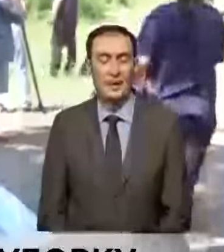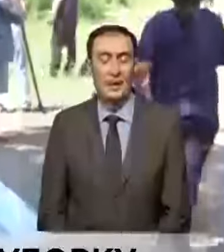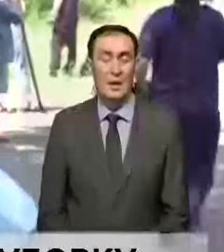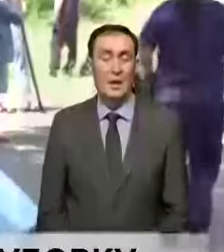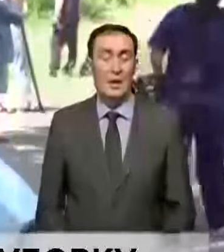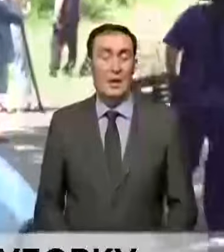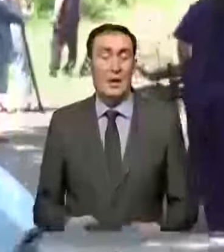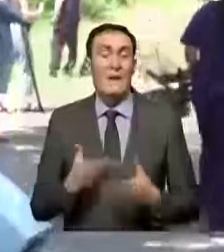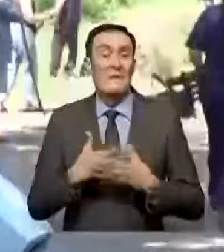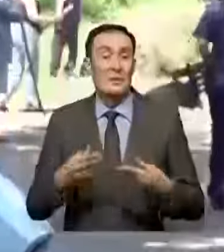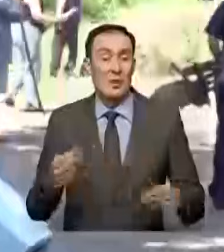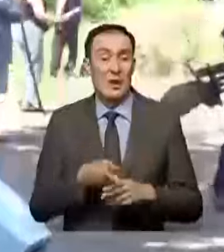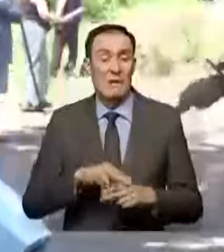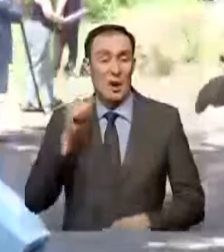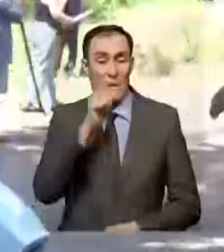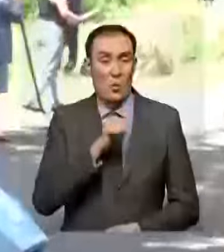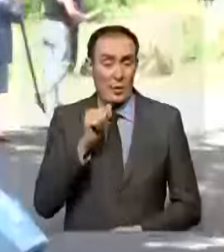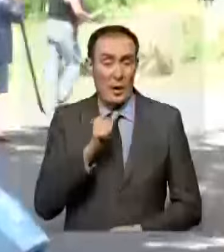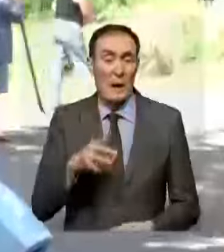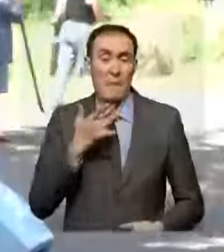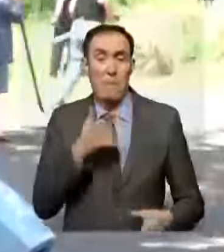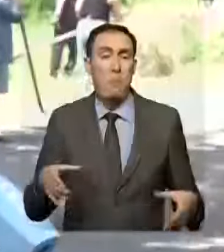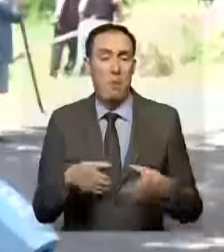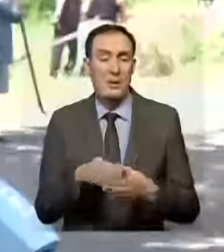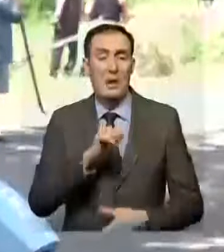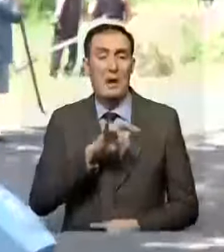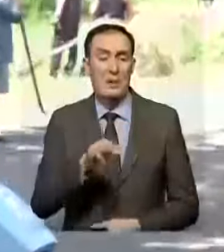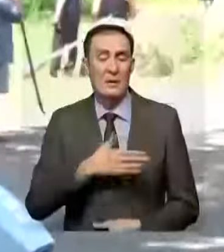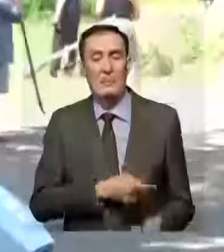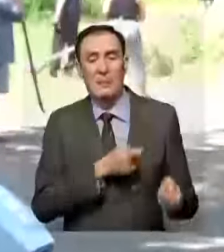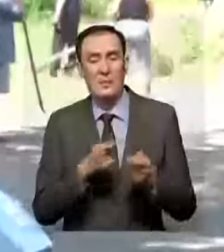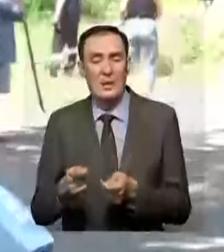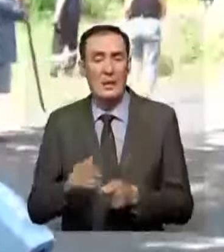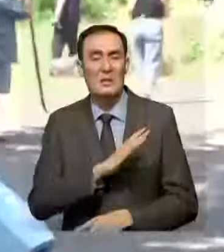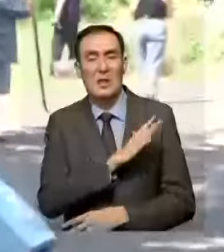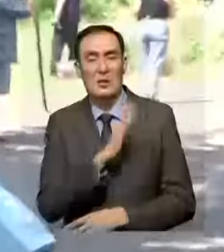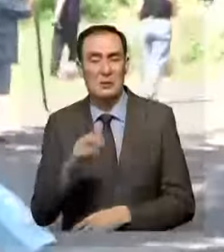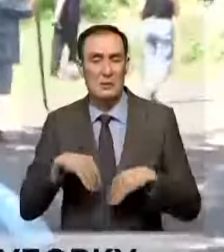Буквально весной этого года партия «Манат» привезли нам саженцы,